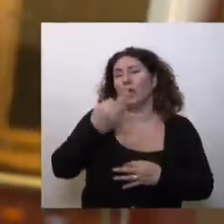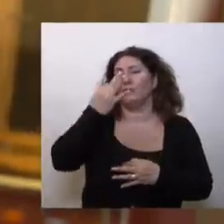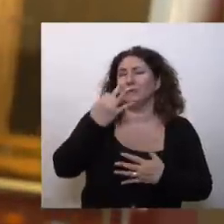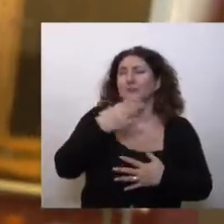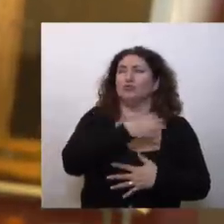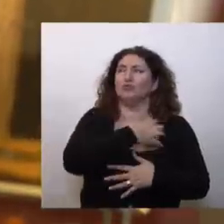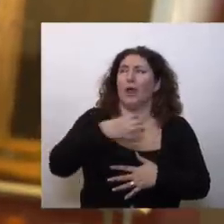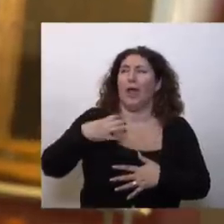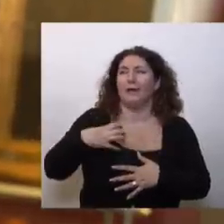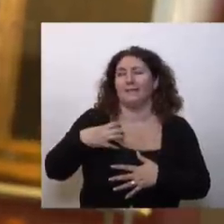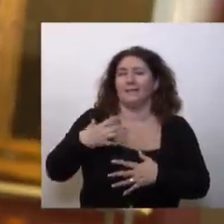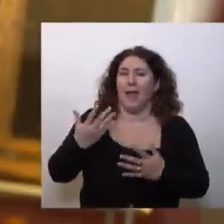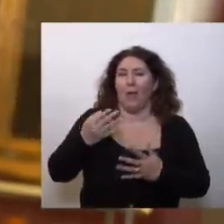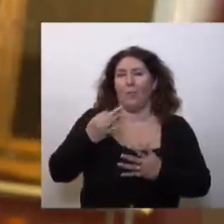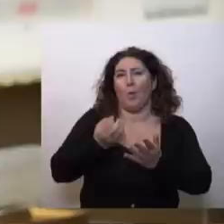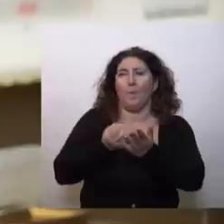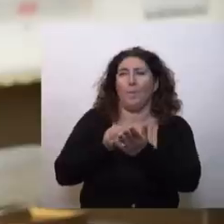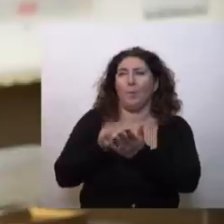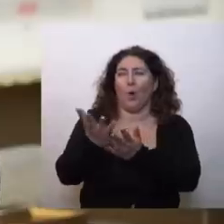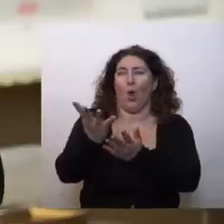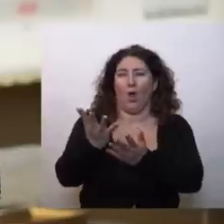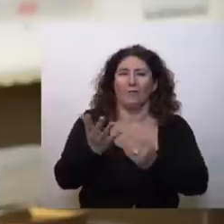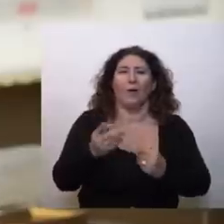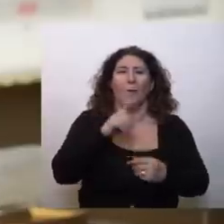una provocazione per la fede, è vero?